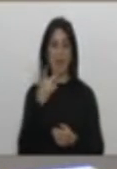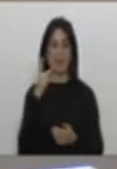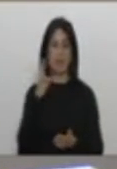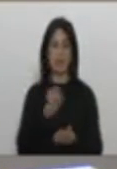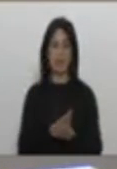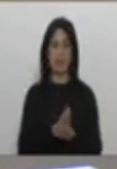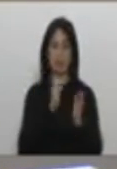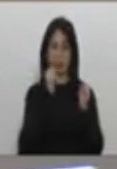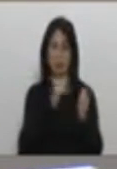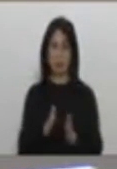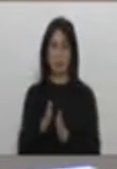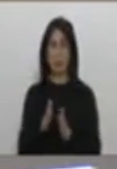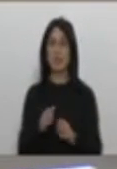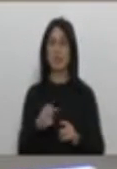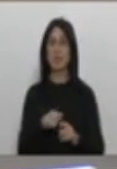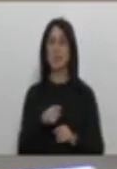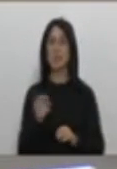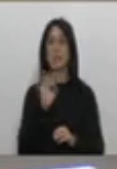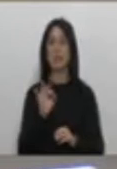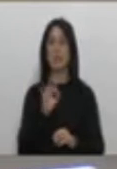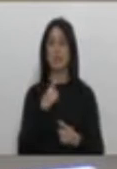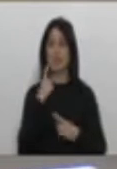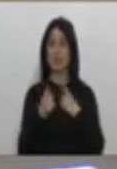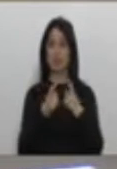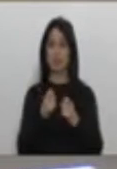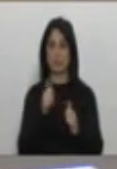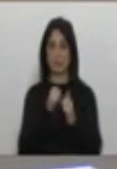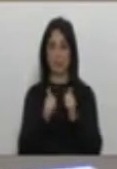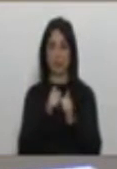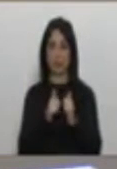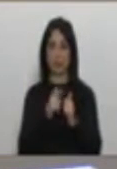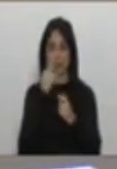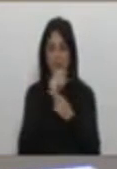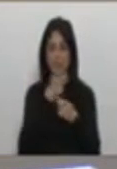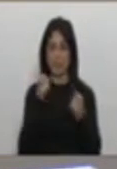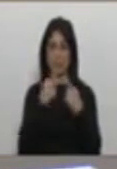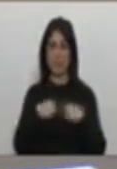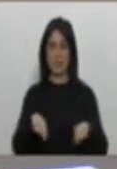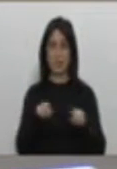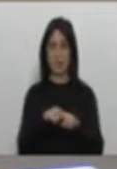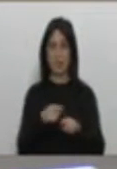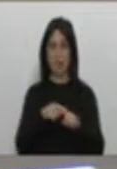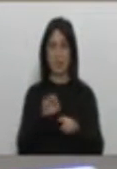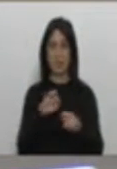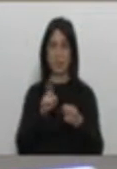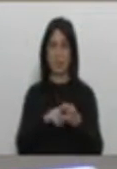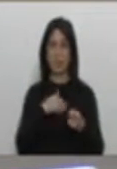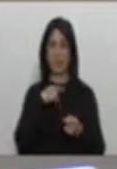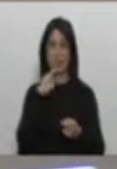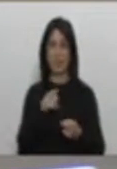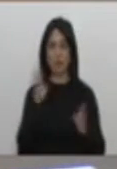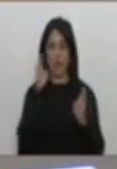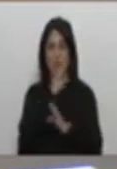სამუდამოდ მოწესრიგდეს. ამის თაობაზე ინფორმაციას პერიოდულად გავაცნობთ საზოგადოებას და ამასთანავე მინდა ვთქვა, რომ